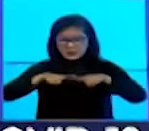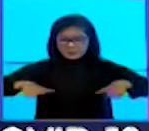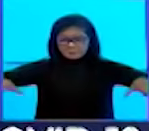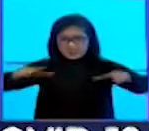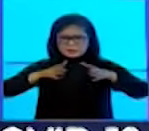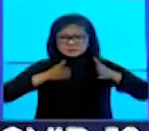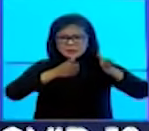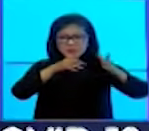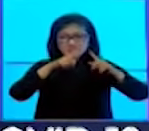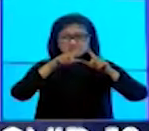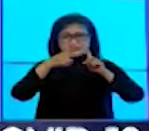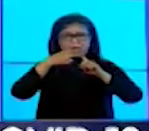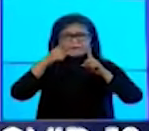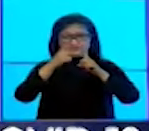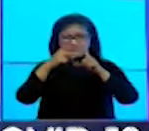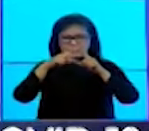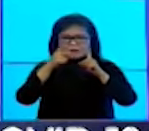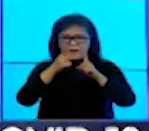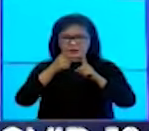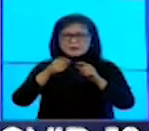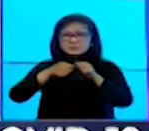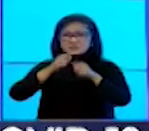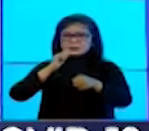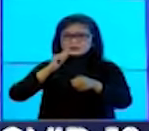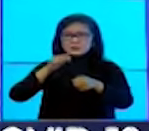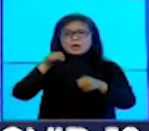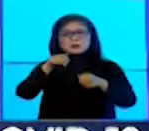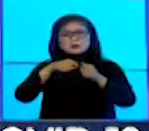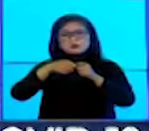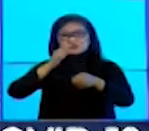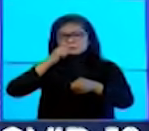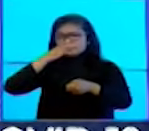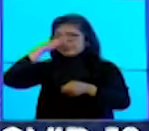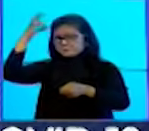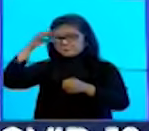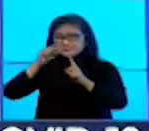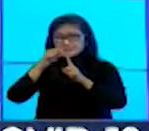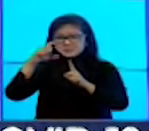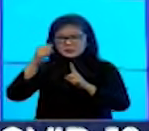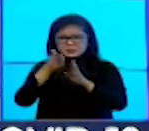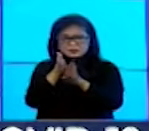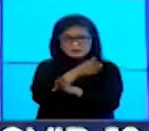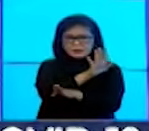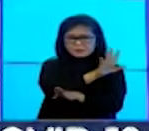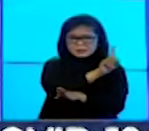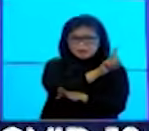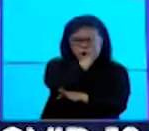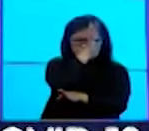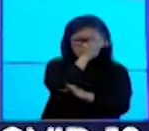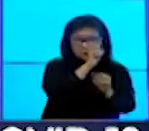pagi. Warga harus menjalani tes swab PCR massal setelah sebelumnya 51 warga dinyatakan positif